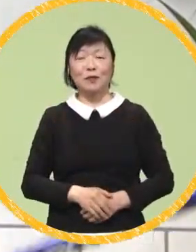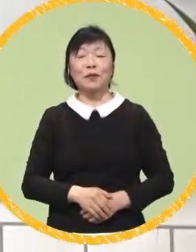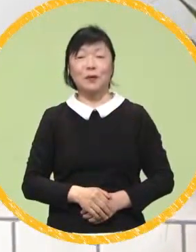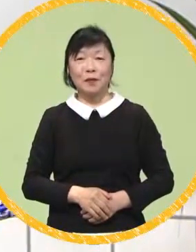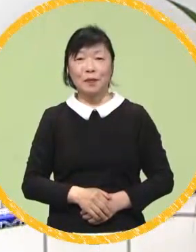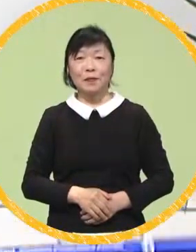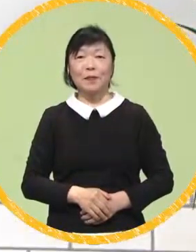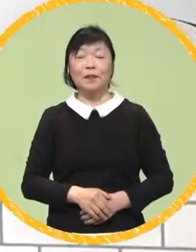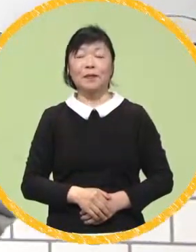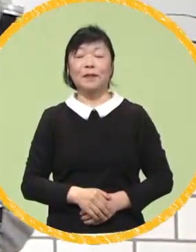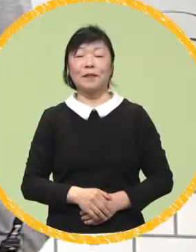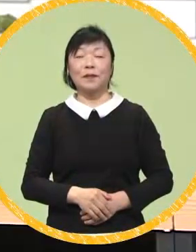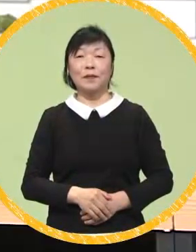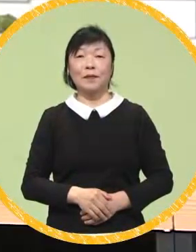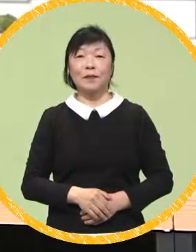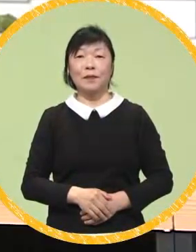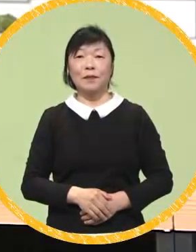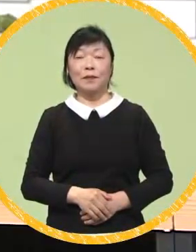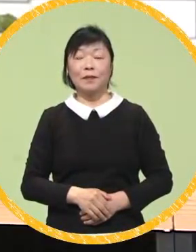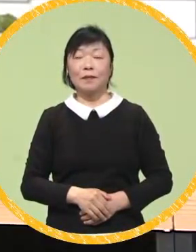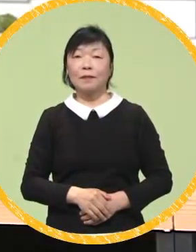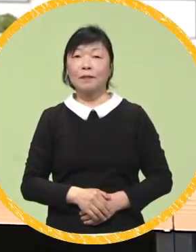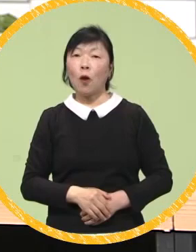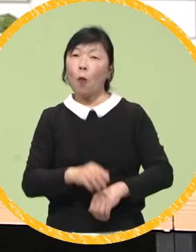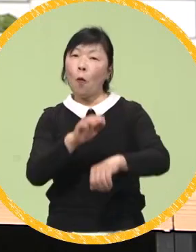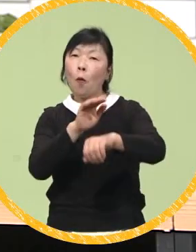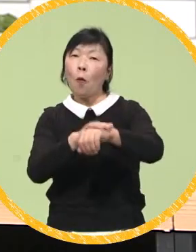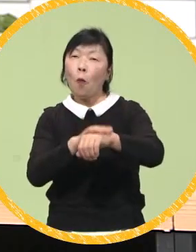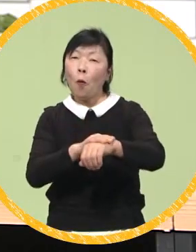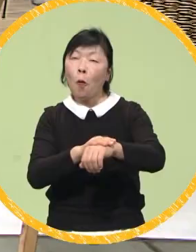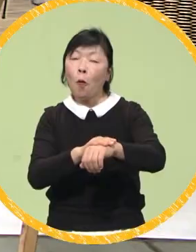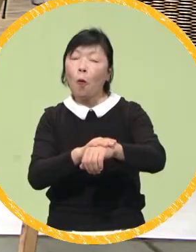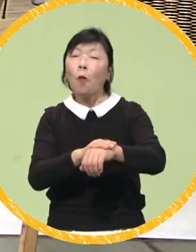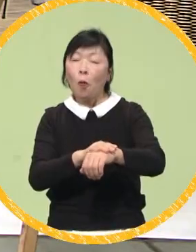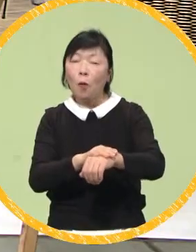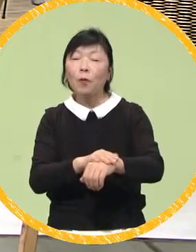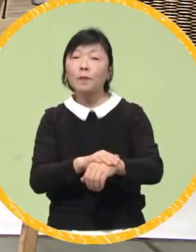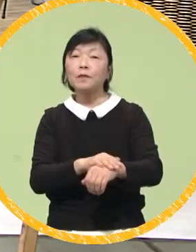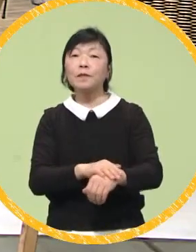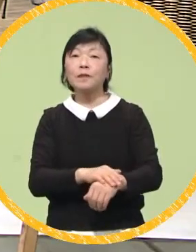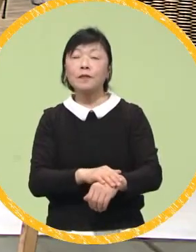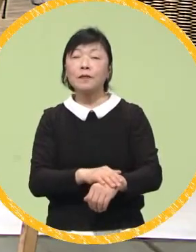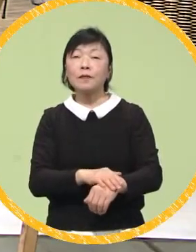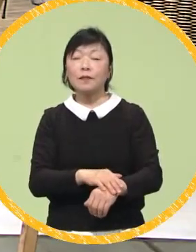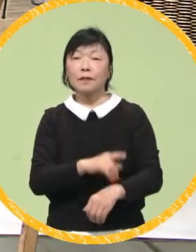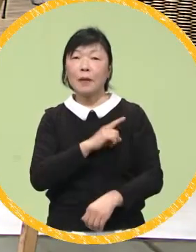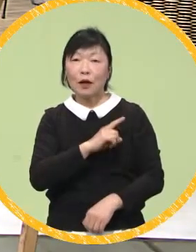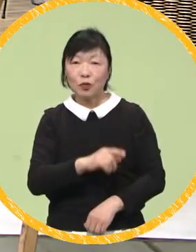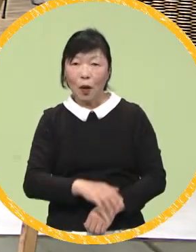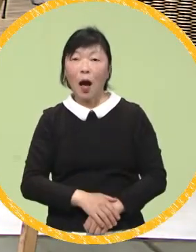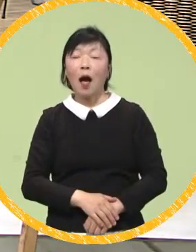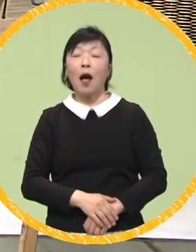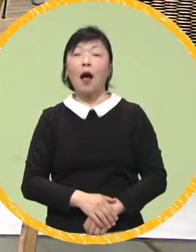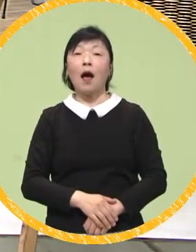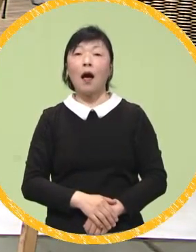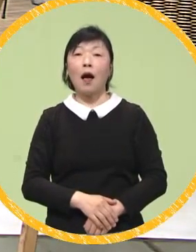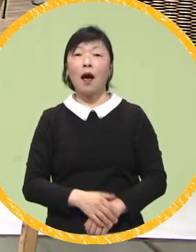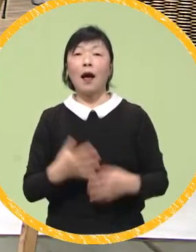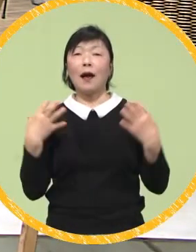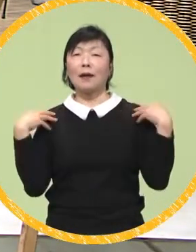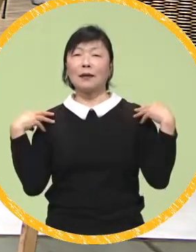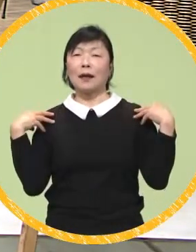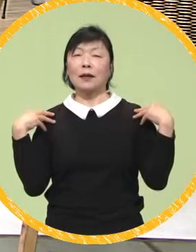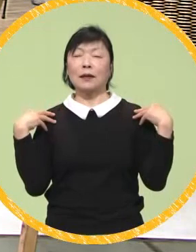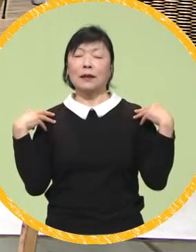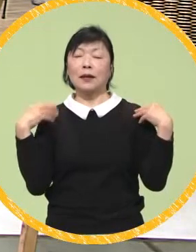原則課題も高得点を狙うためのコツとかってあそうですまずはじめはですねあの a チークを入れてしまう